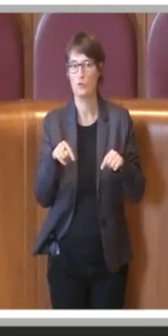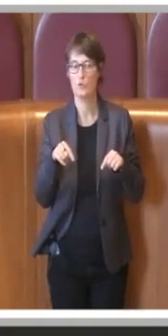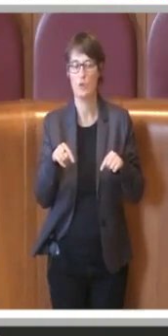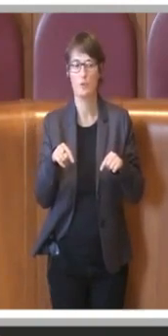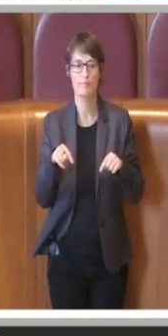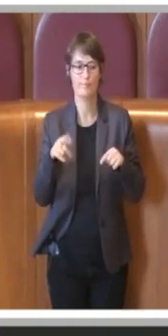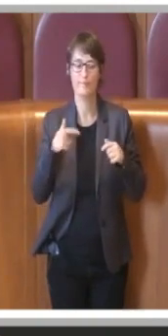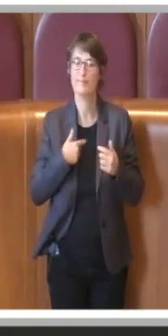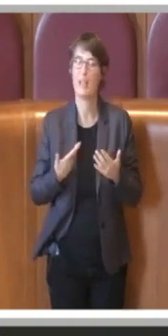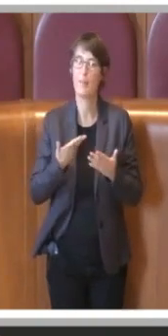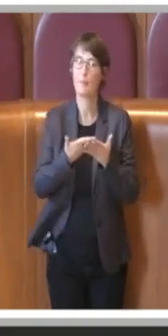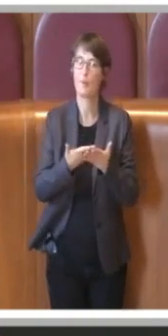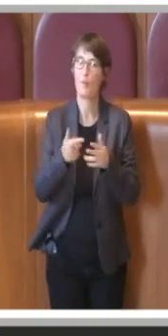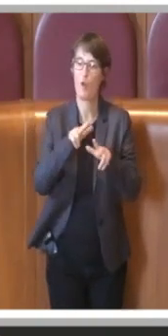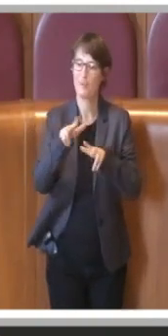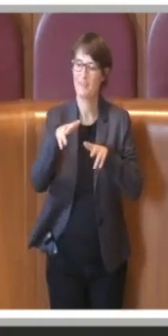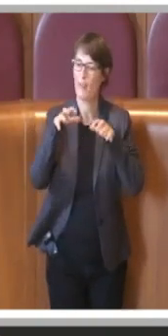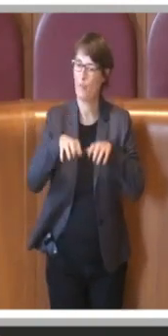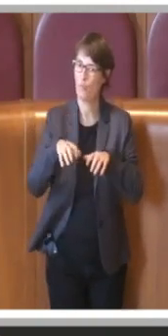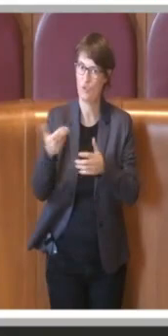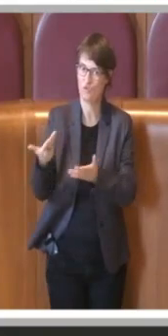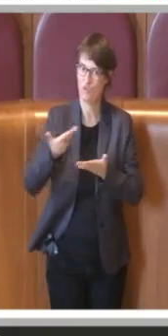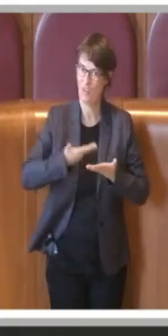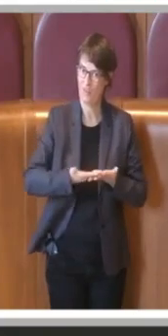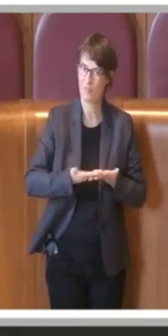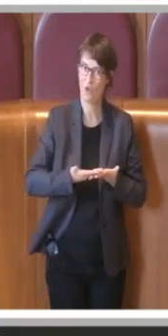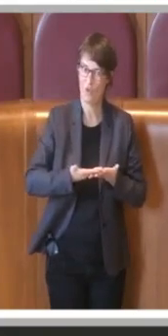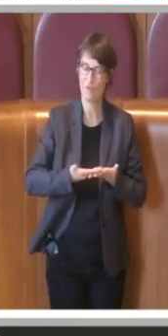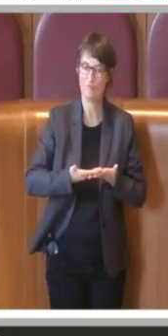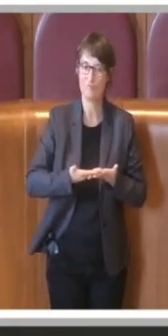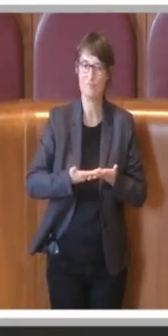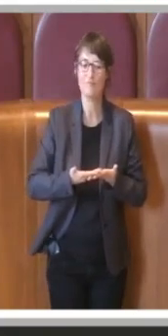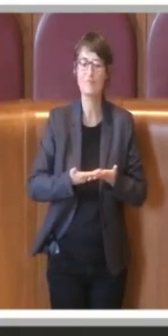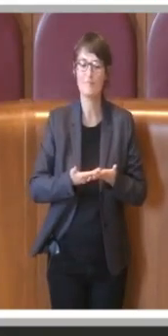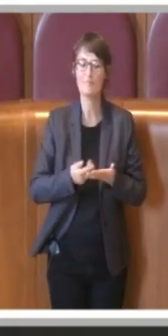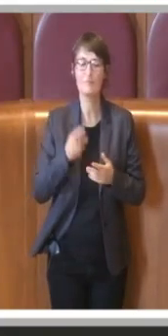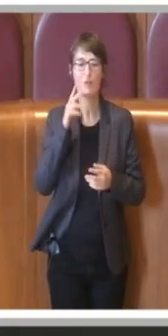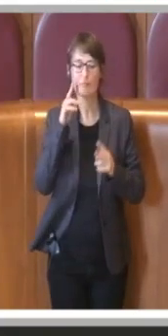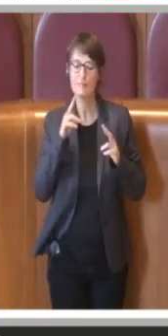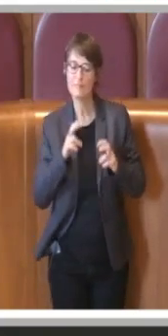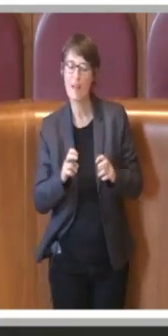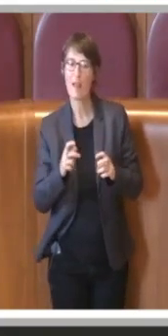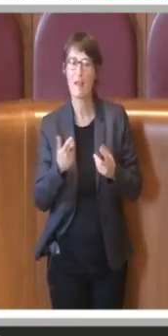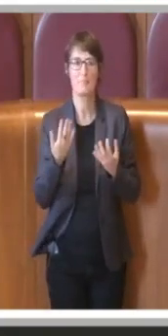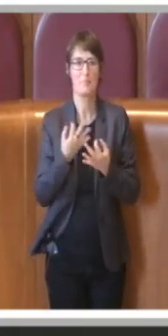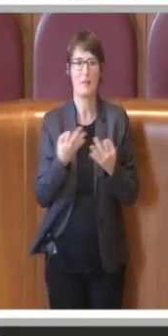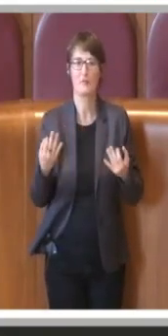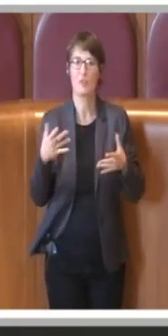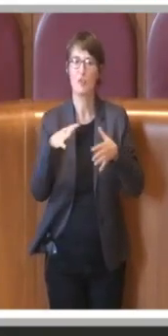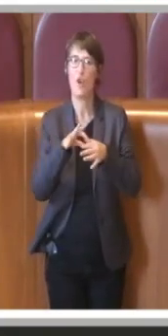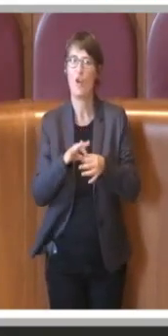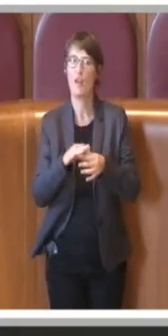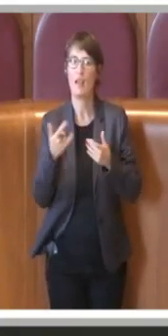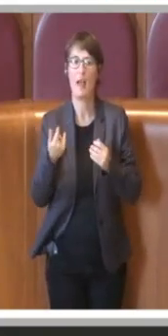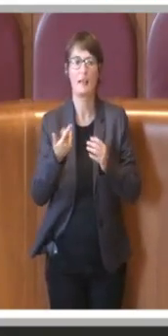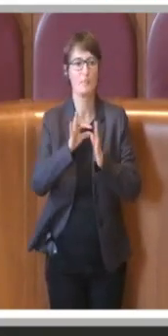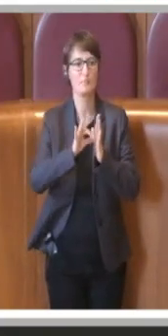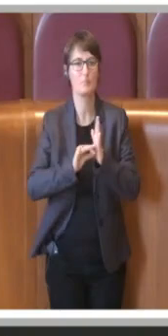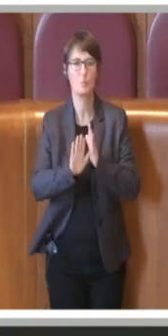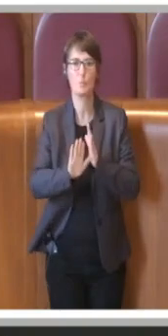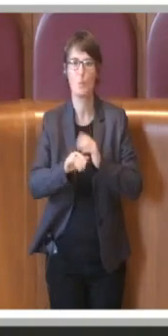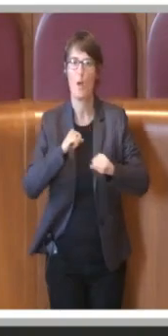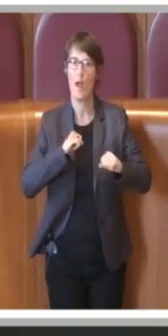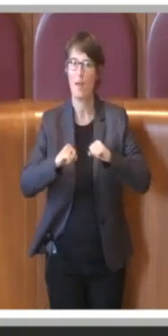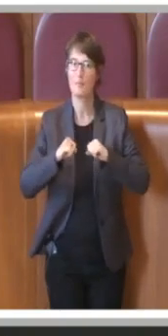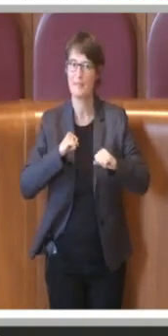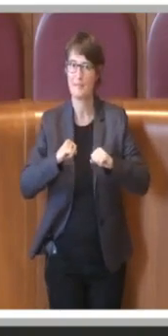proposta municipale che è in perfetta sintonia con le linee programmatiche di questa amministrazione e